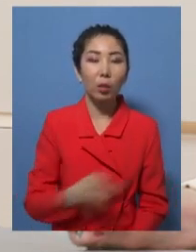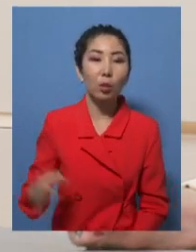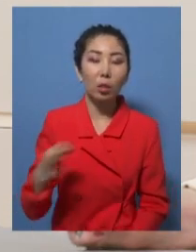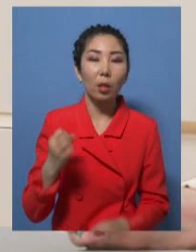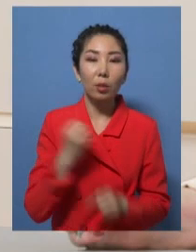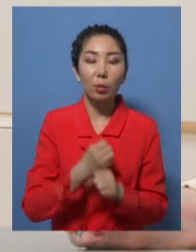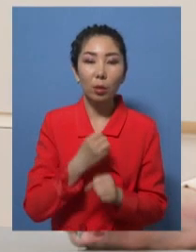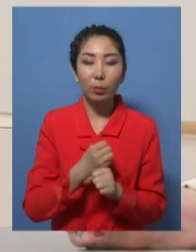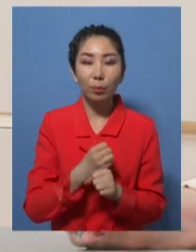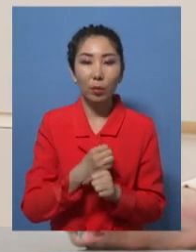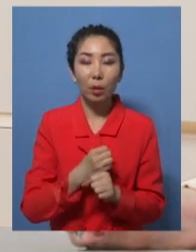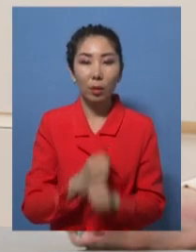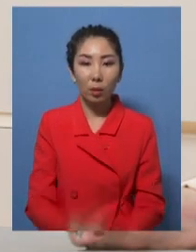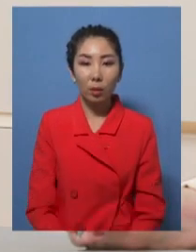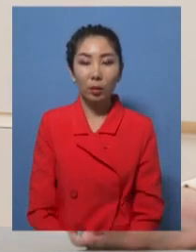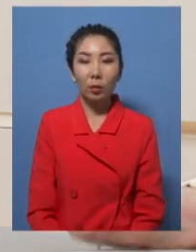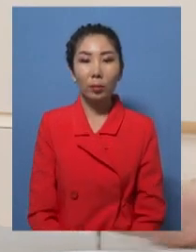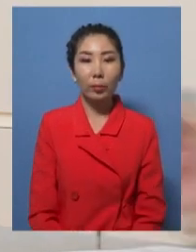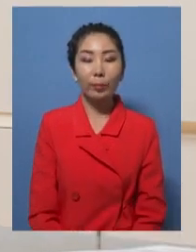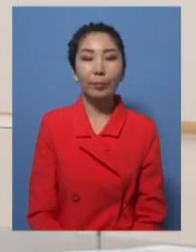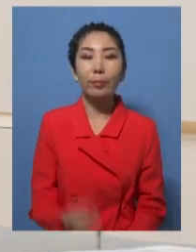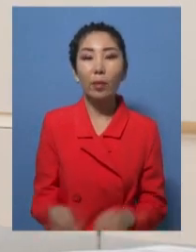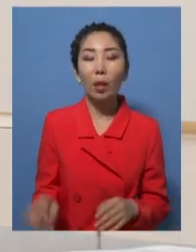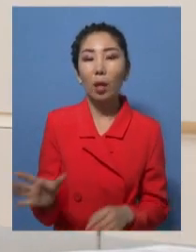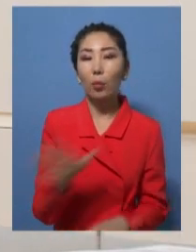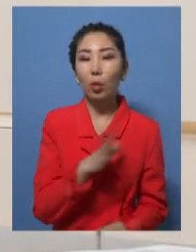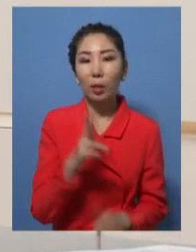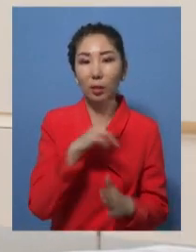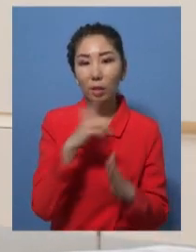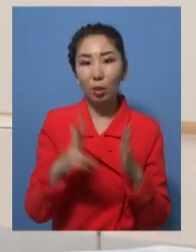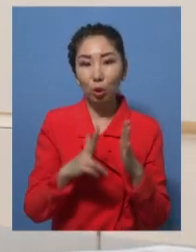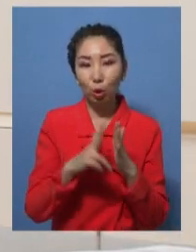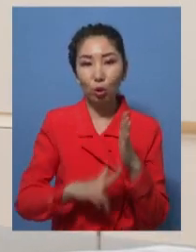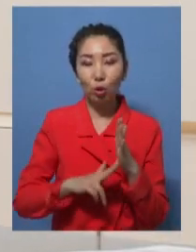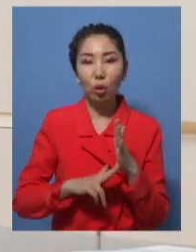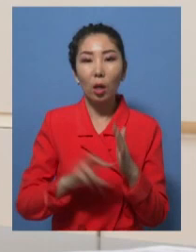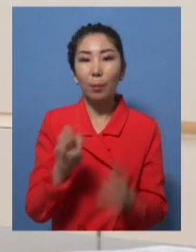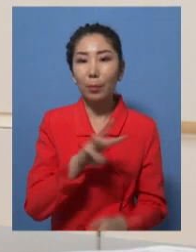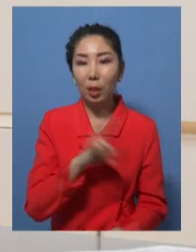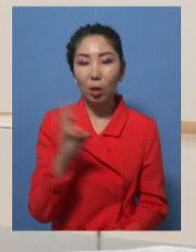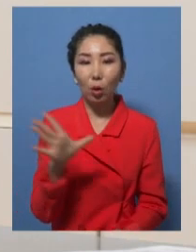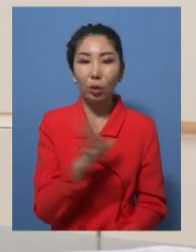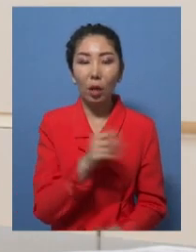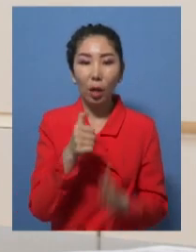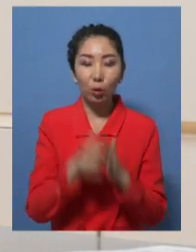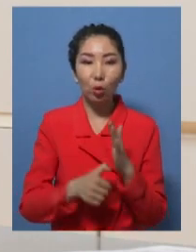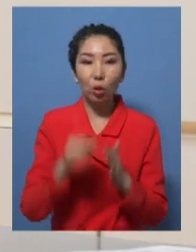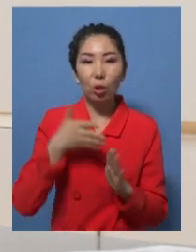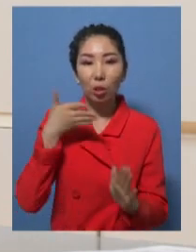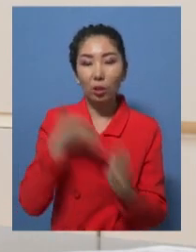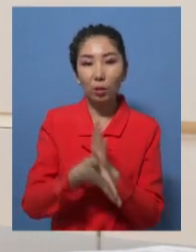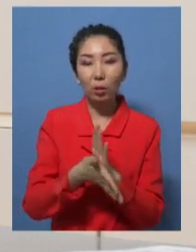тіркеліп тұр. Енді келген шығын 8 миллион 600 мың теңге шығын келген екен жаңағы қылмыстың